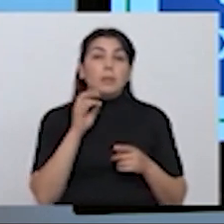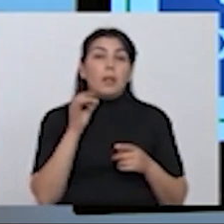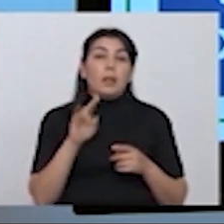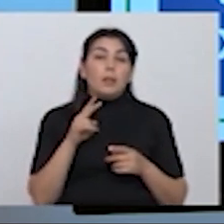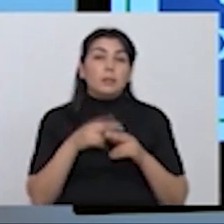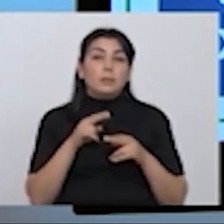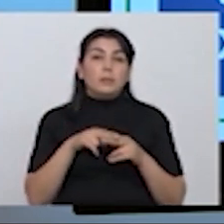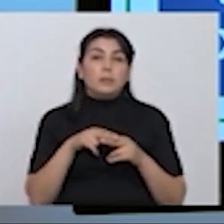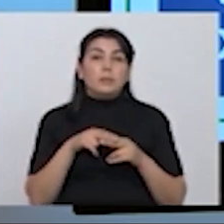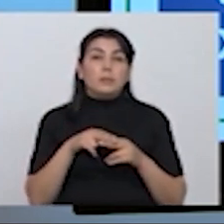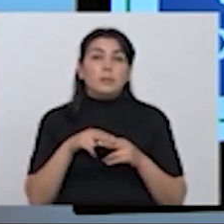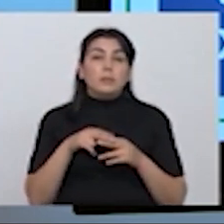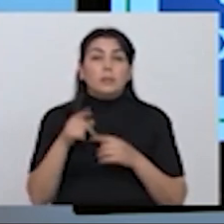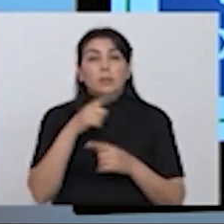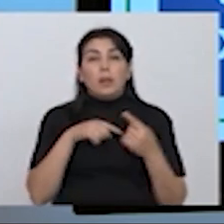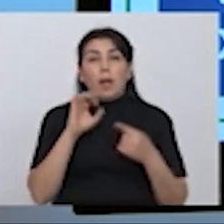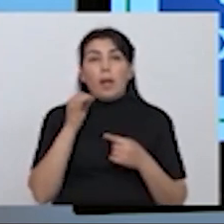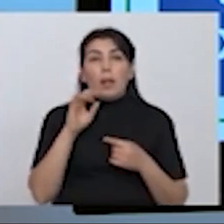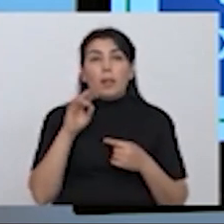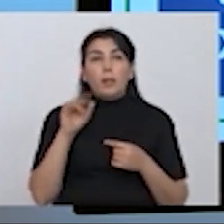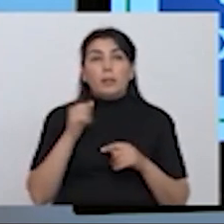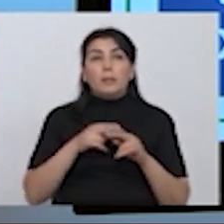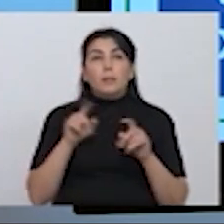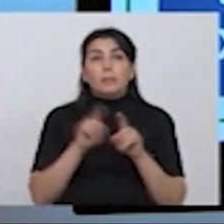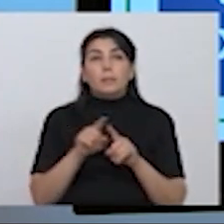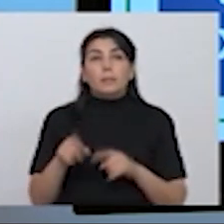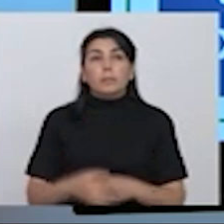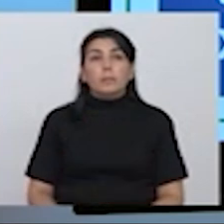yechilib, o'zi xromosomaga aylanadi. Hamda